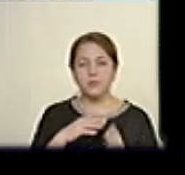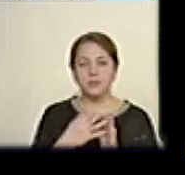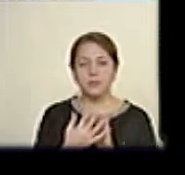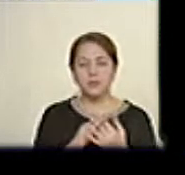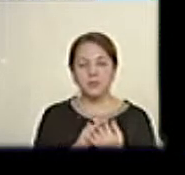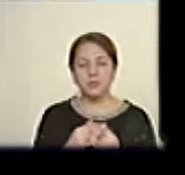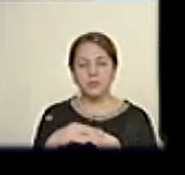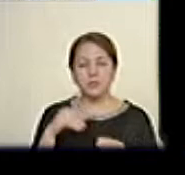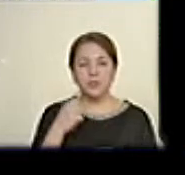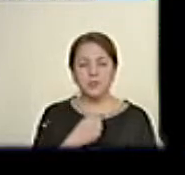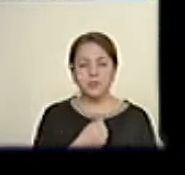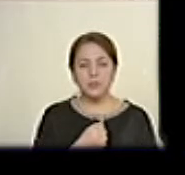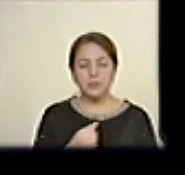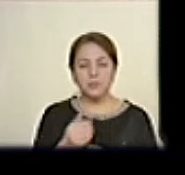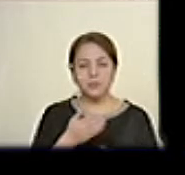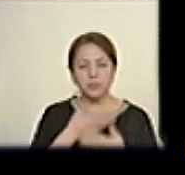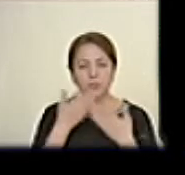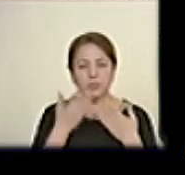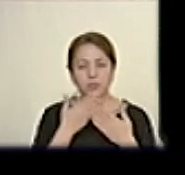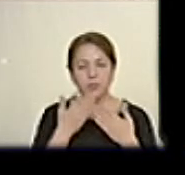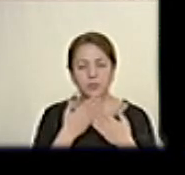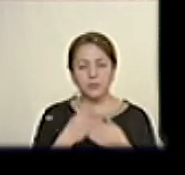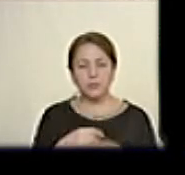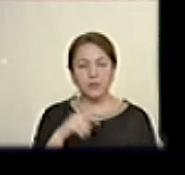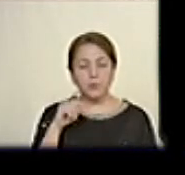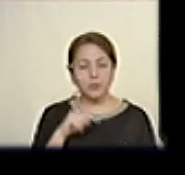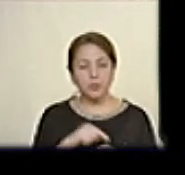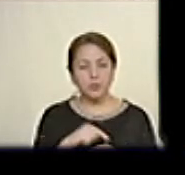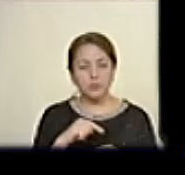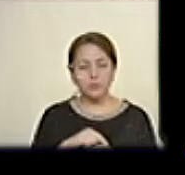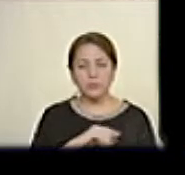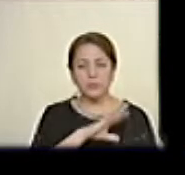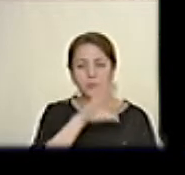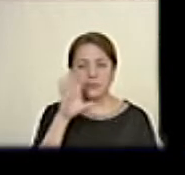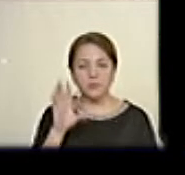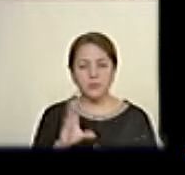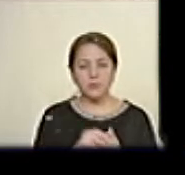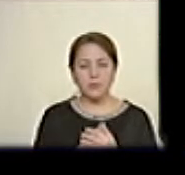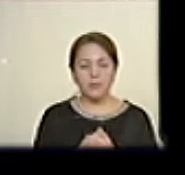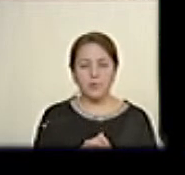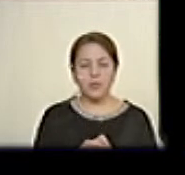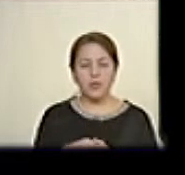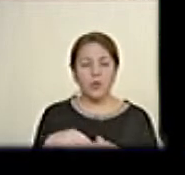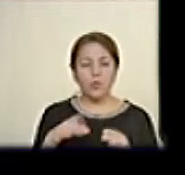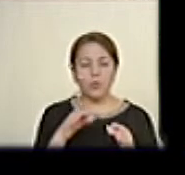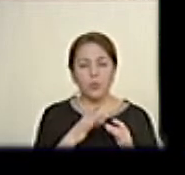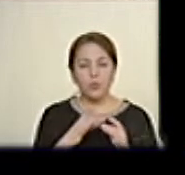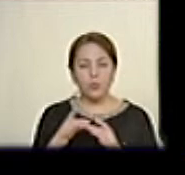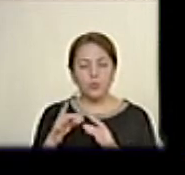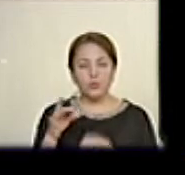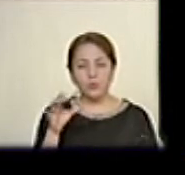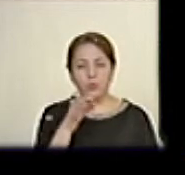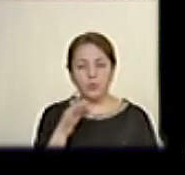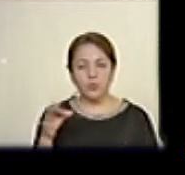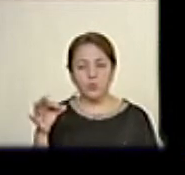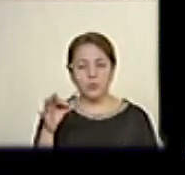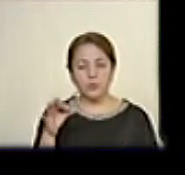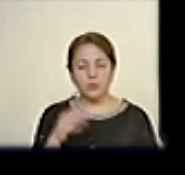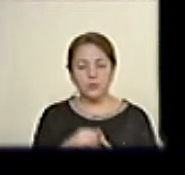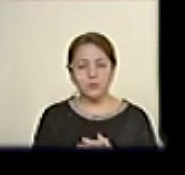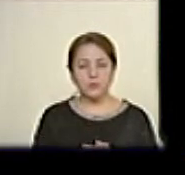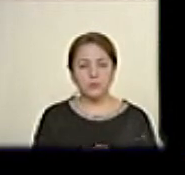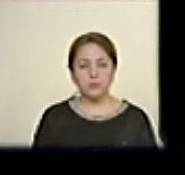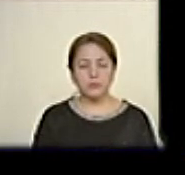себя там, в описываемом лесу, на берегу озерца или рядом с избой.